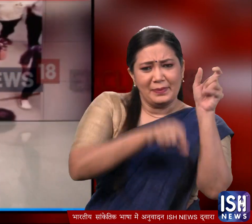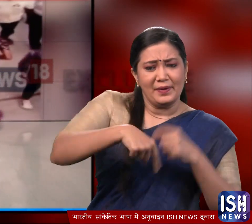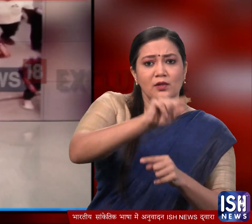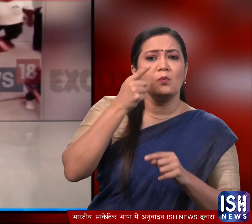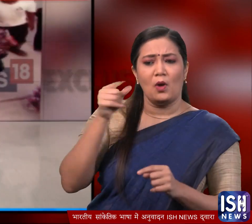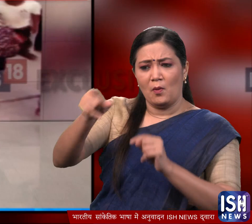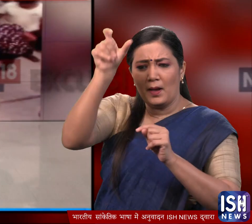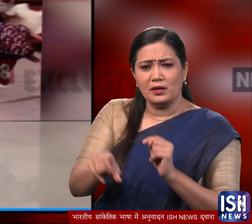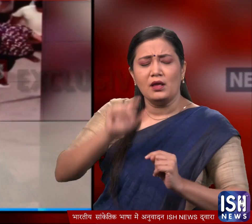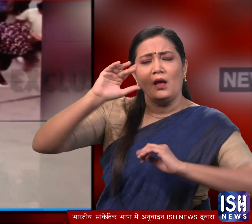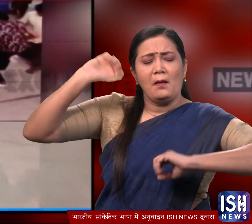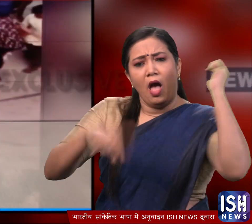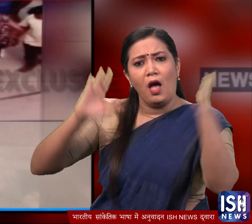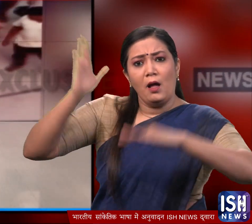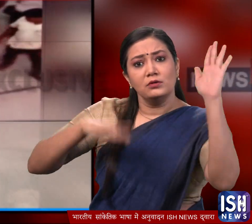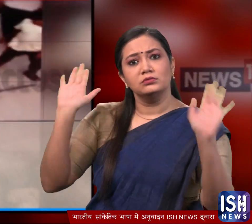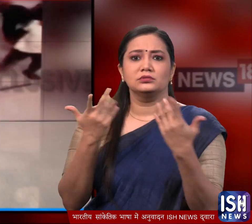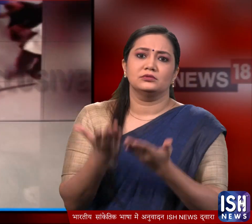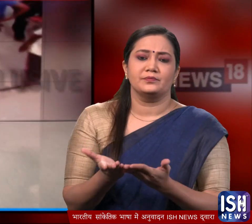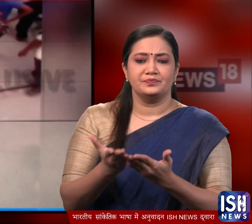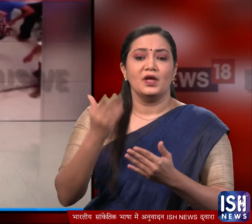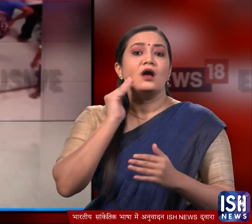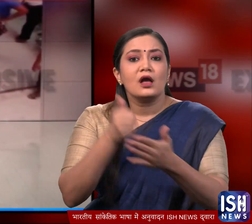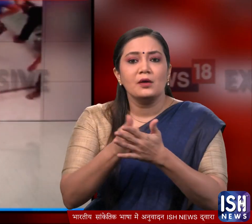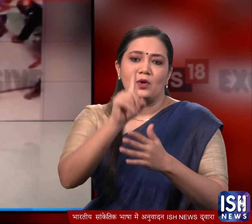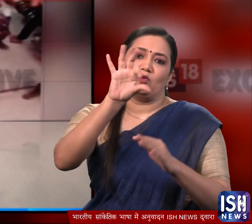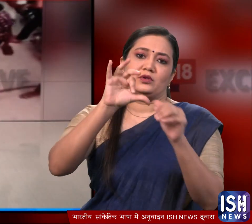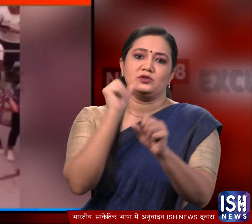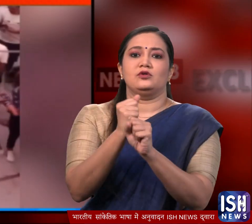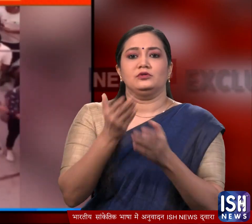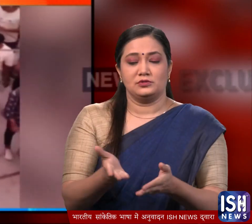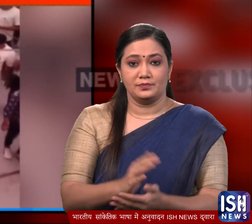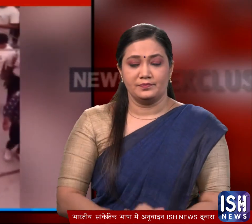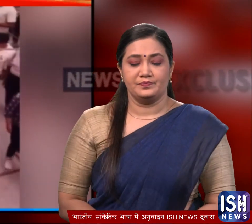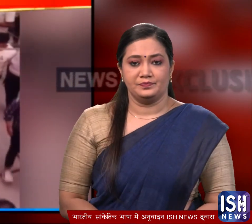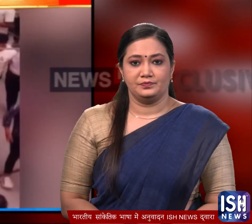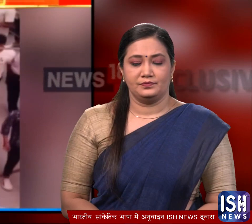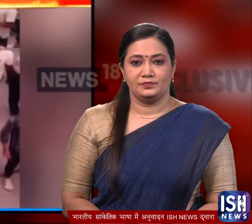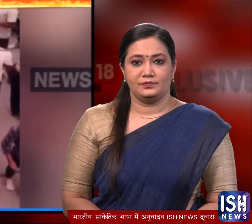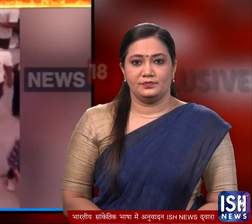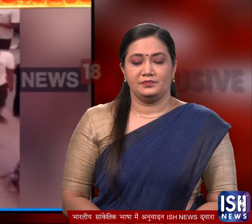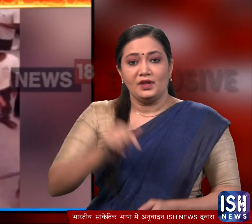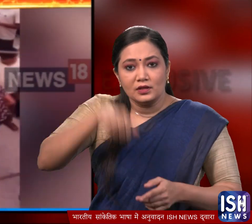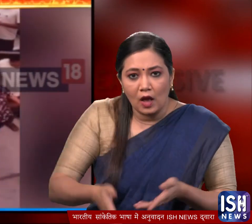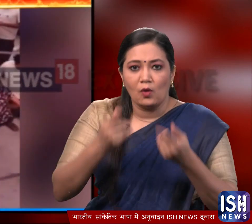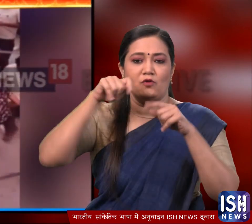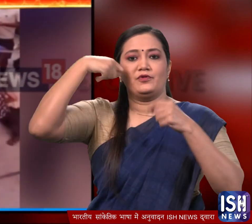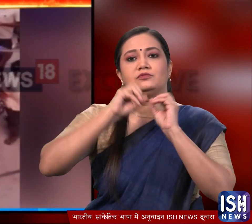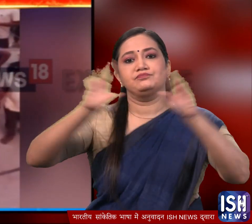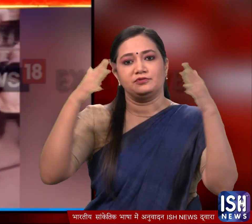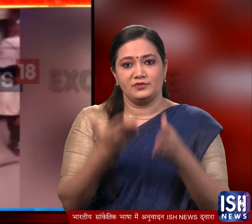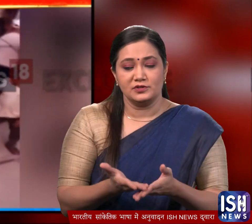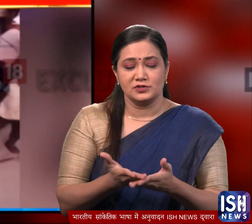को पकड़कर उसकी पिटाई कर दी। इस वारदात को इसी महीने की 19 तारीख को अंजाम दिया गया था, जिसका वीडियो अब सामने आया,